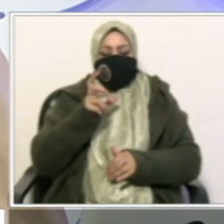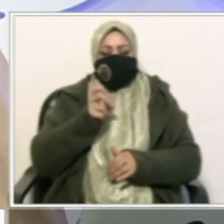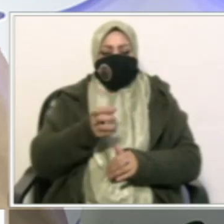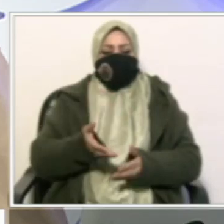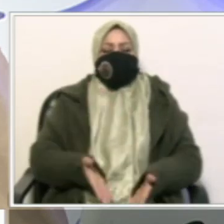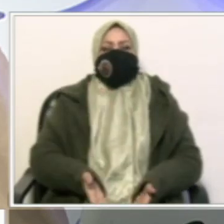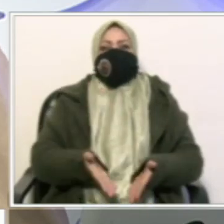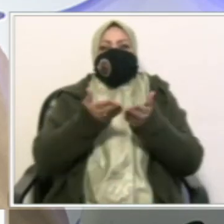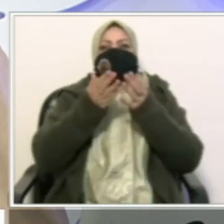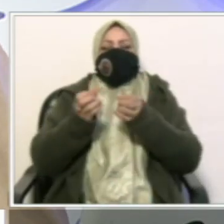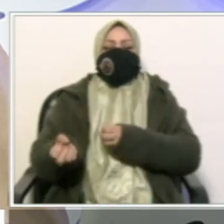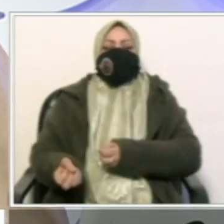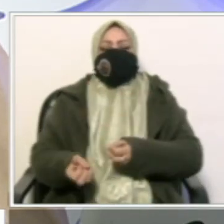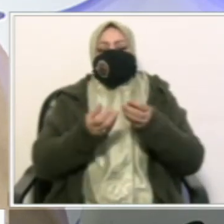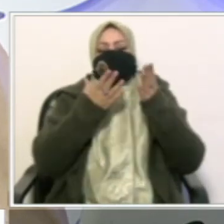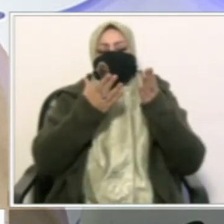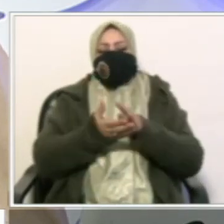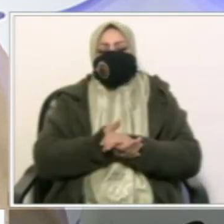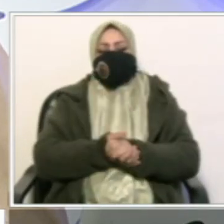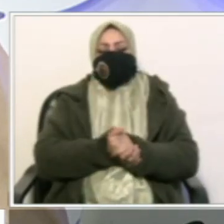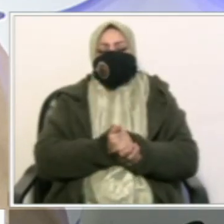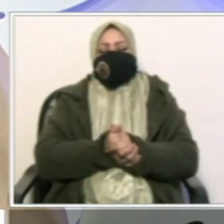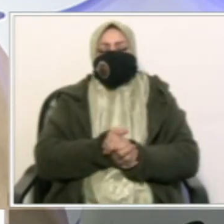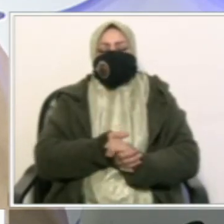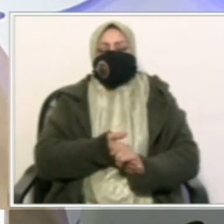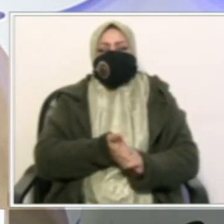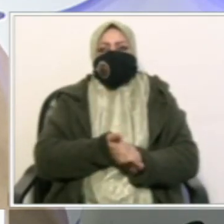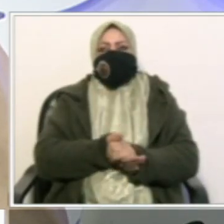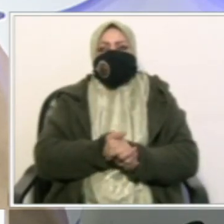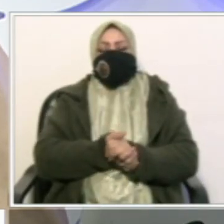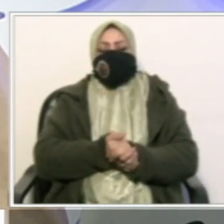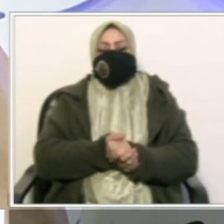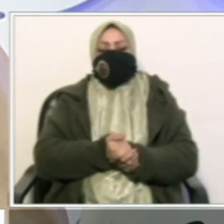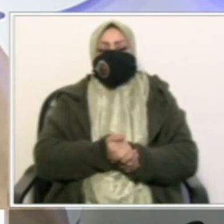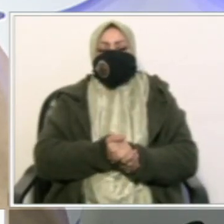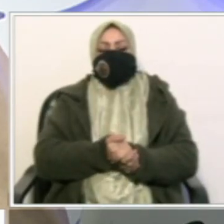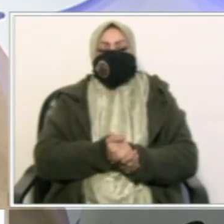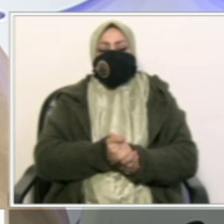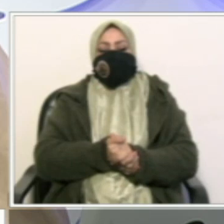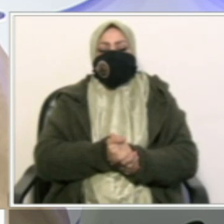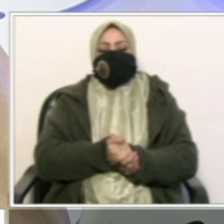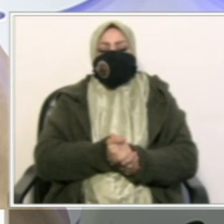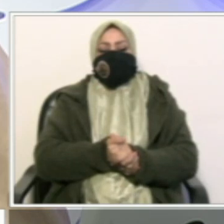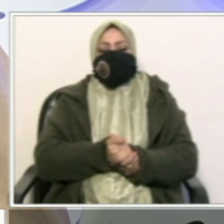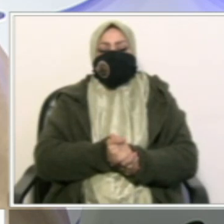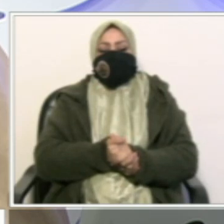الأمة. الشيخ عفتاح والله إني عندي ملام شوية على المشايخ وخافت مشايخنا